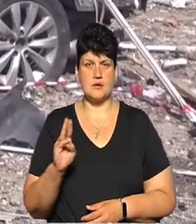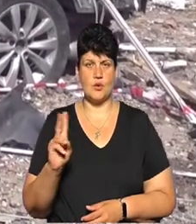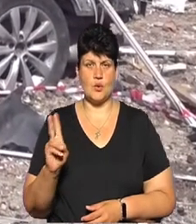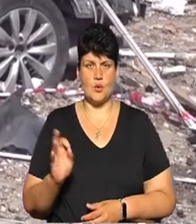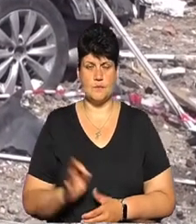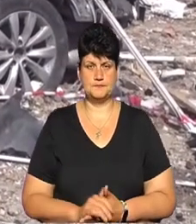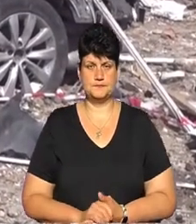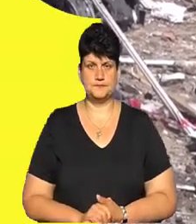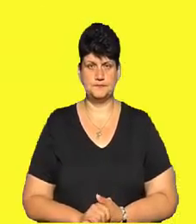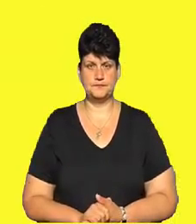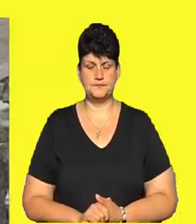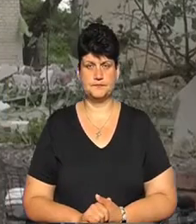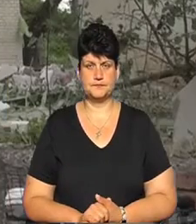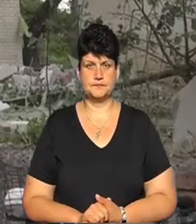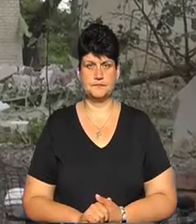Тернопільщина.